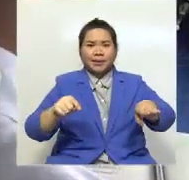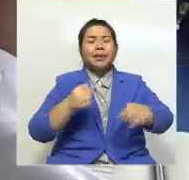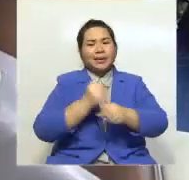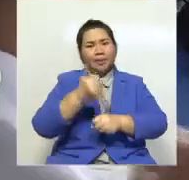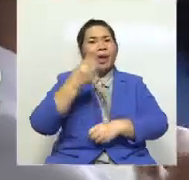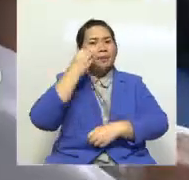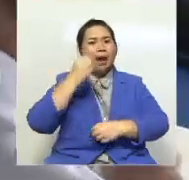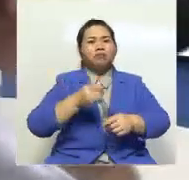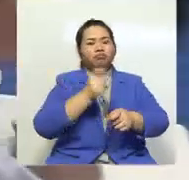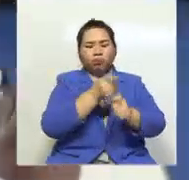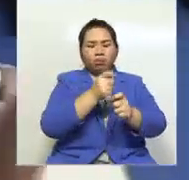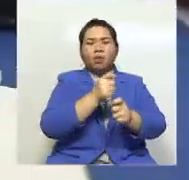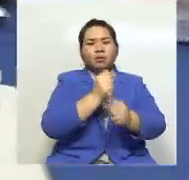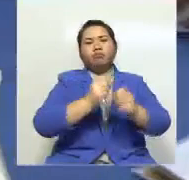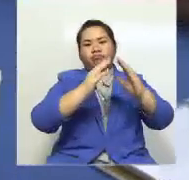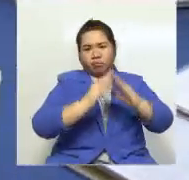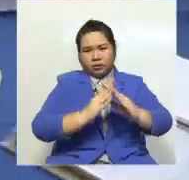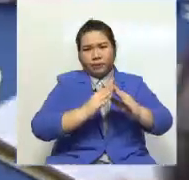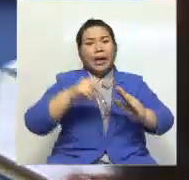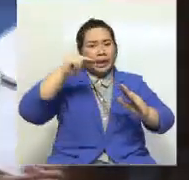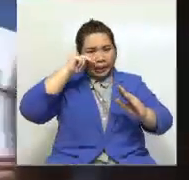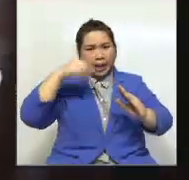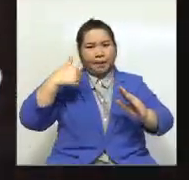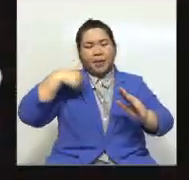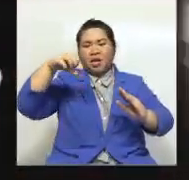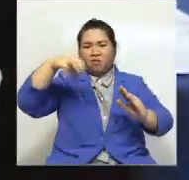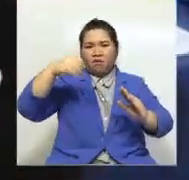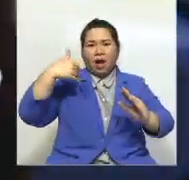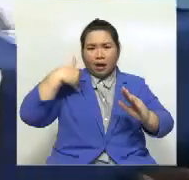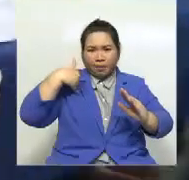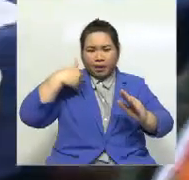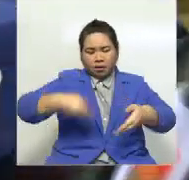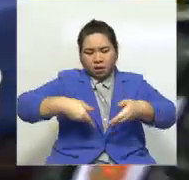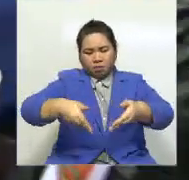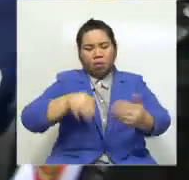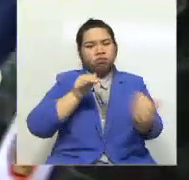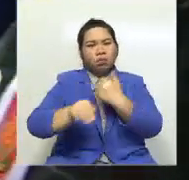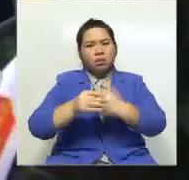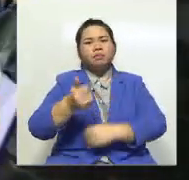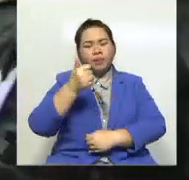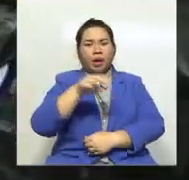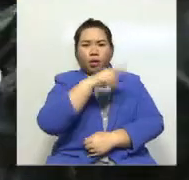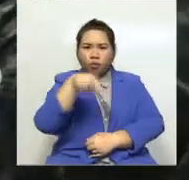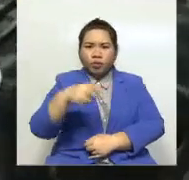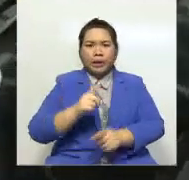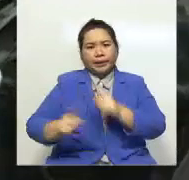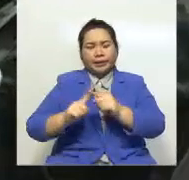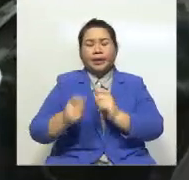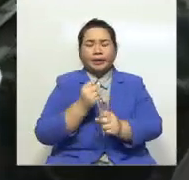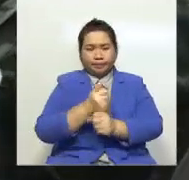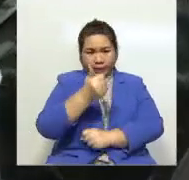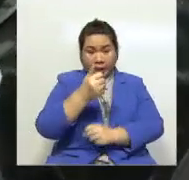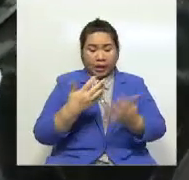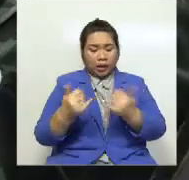บ้านได้ทันทีเลยค่ะแล้วก็มีน้ำมีไฟมีการเข้าออกทางเดียวสามารถดูแลควบคุมได้ค่ะซึ่งจากทีมข่าว